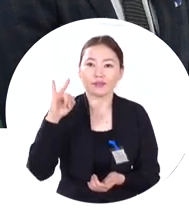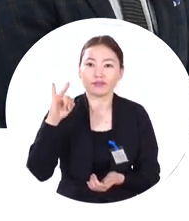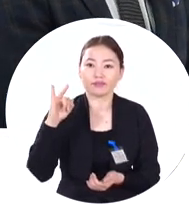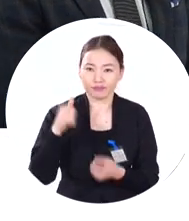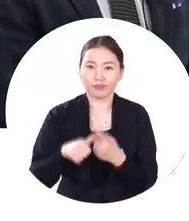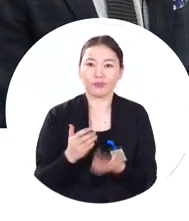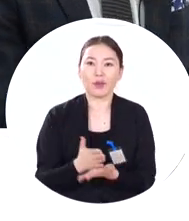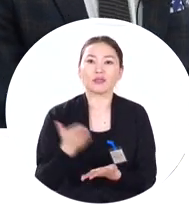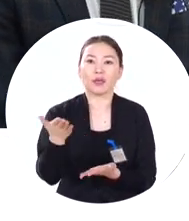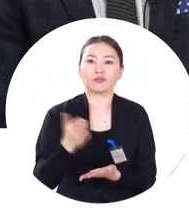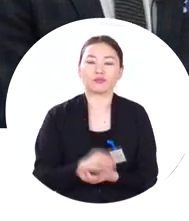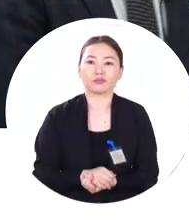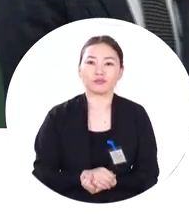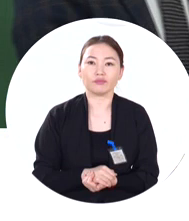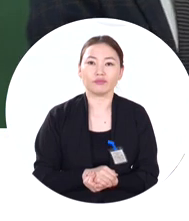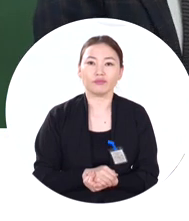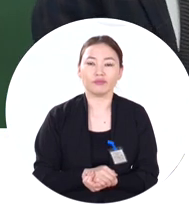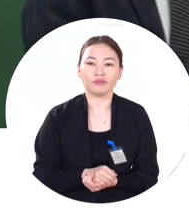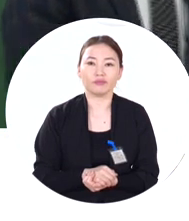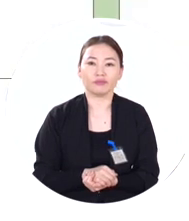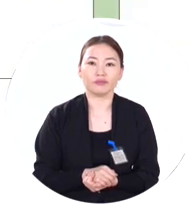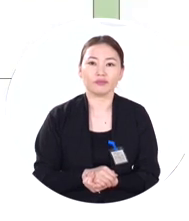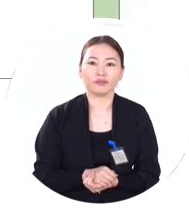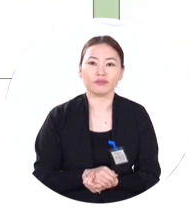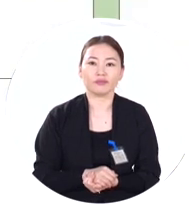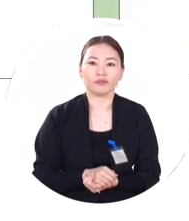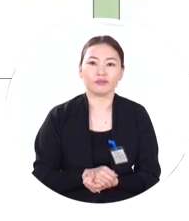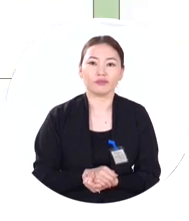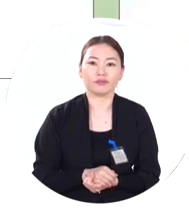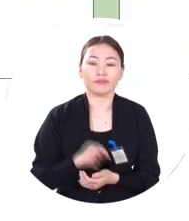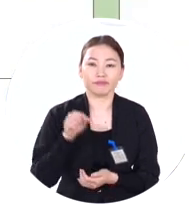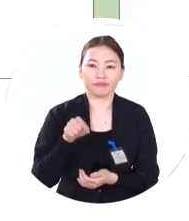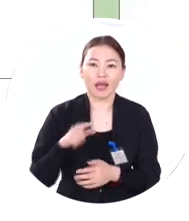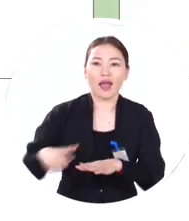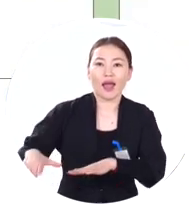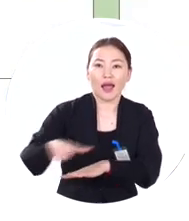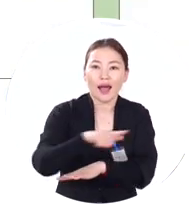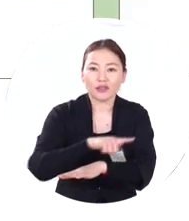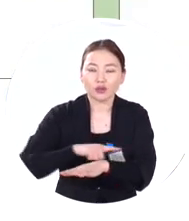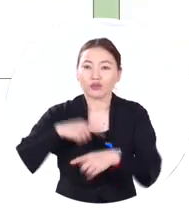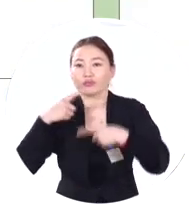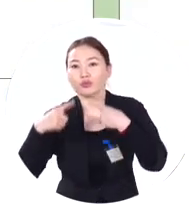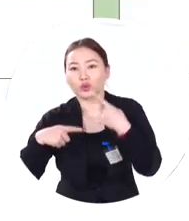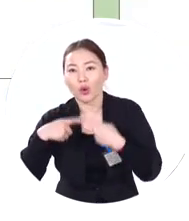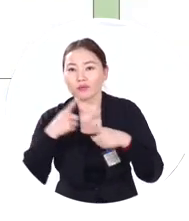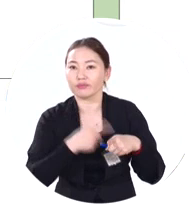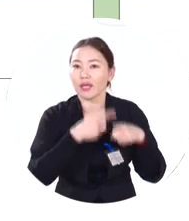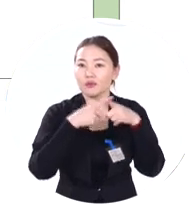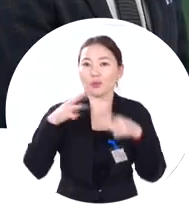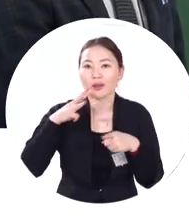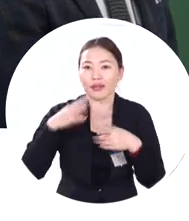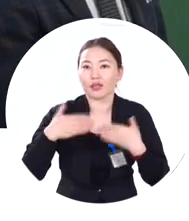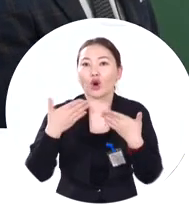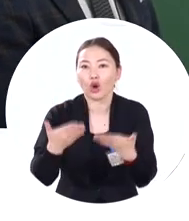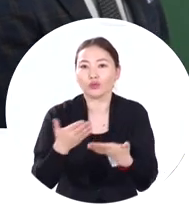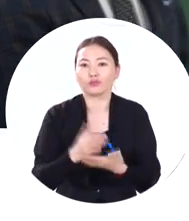иймэрхүү ерөнхийдлэн захирах газрууд бол байсан байгаамаа. За энэ бүх газруудын маань тухай та бас дэлгэрүүлээд мэдээлэл өгөөч.